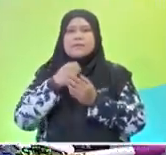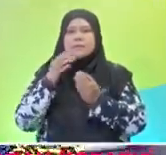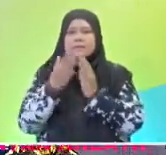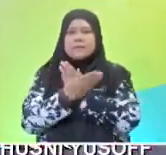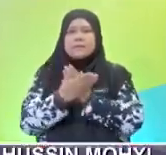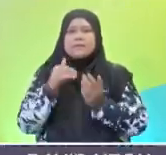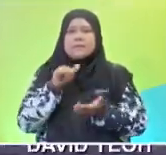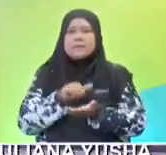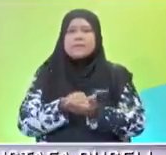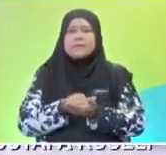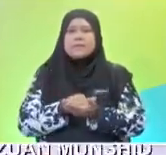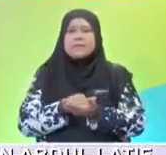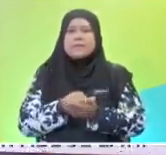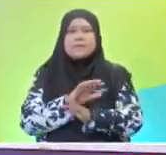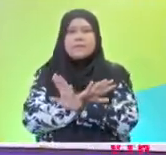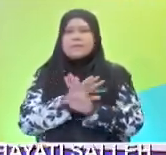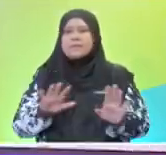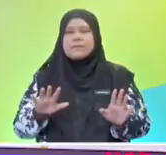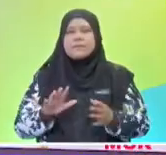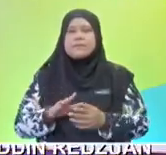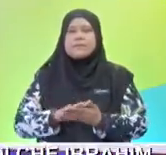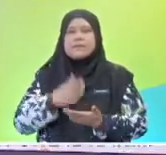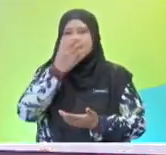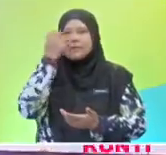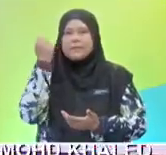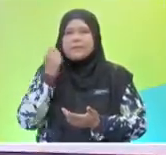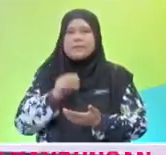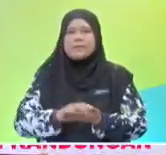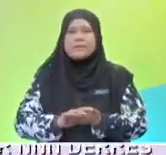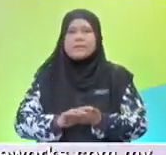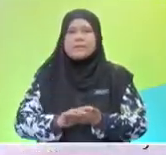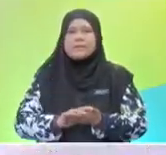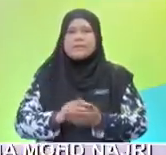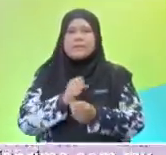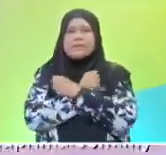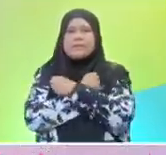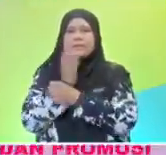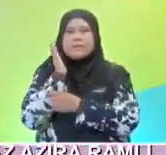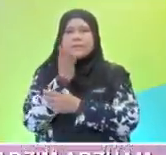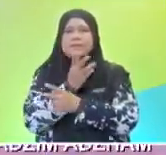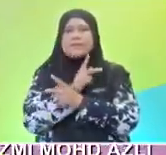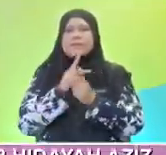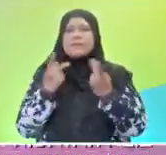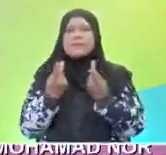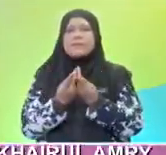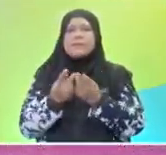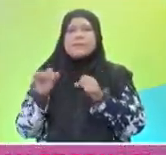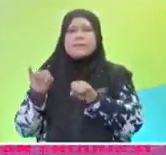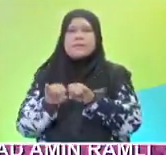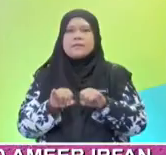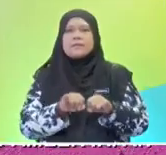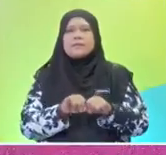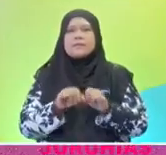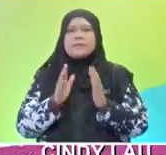oleh itu janganlah leka. Sayang akan keluarga, juga orang